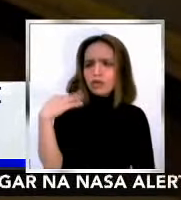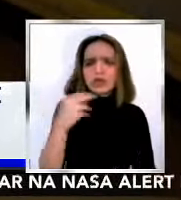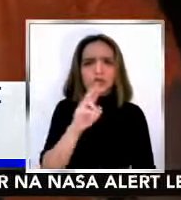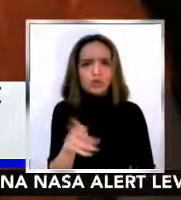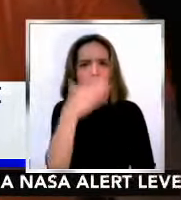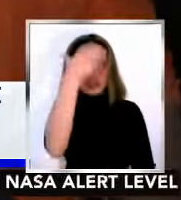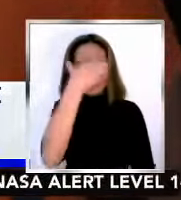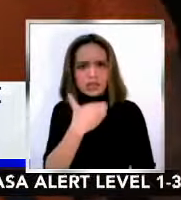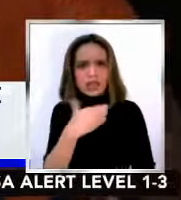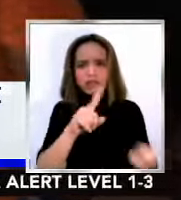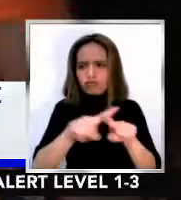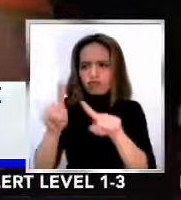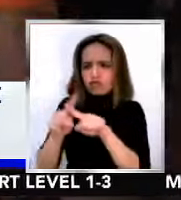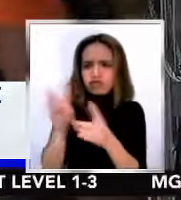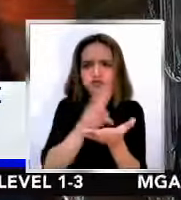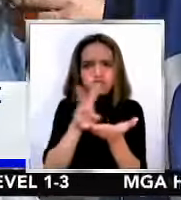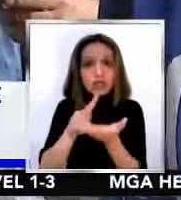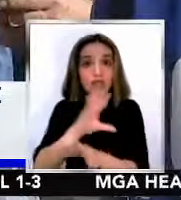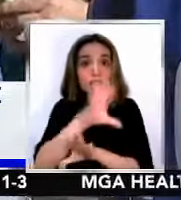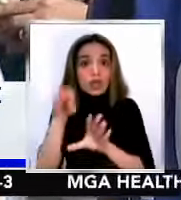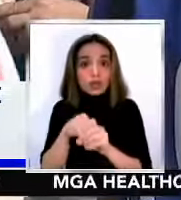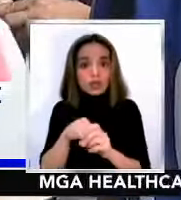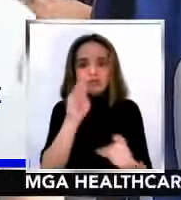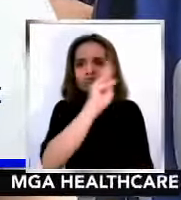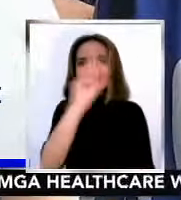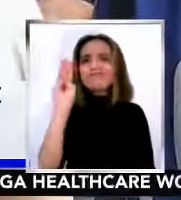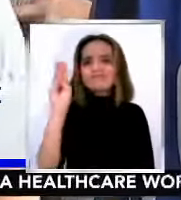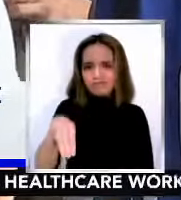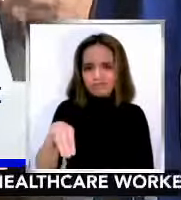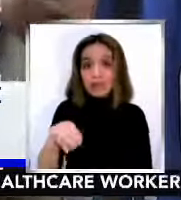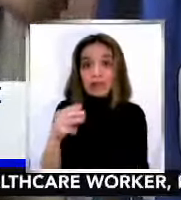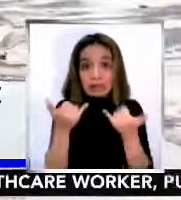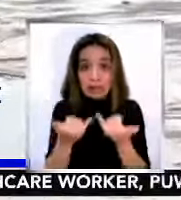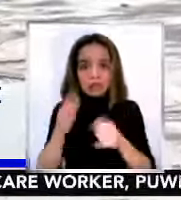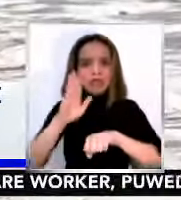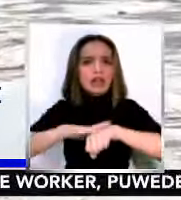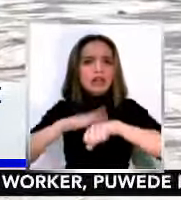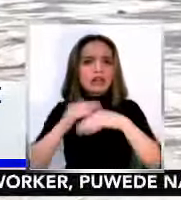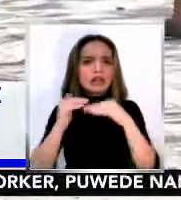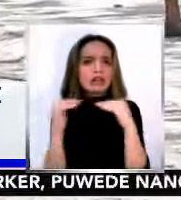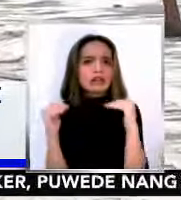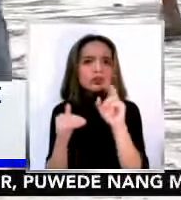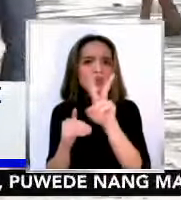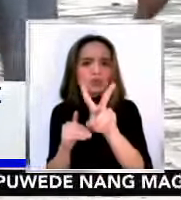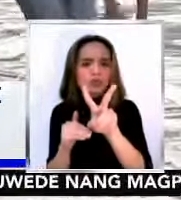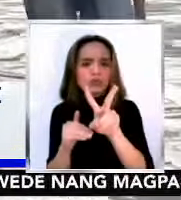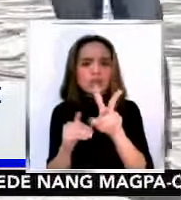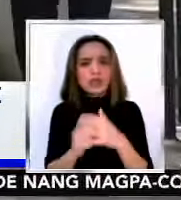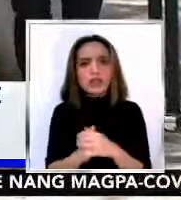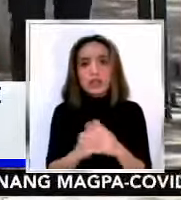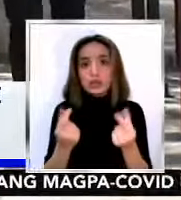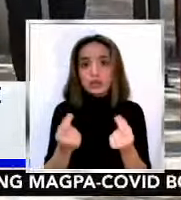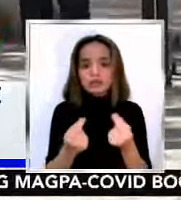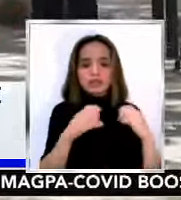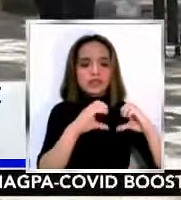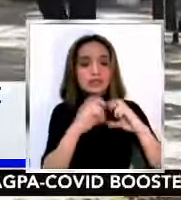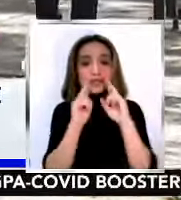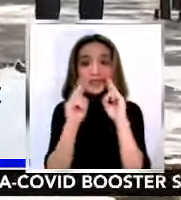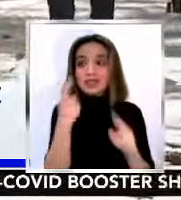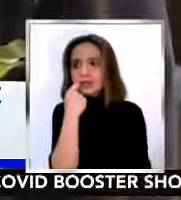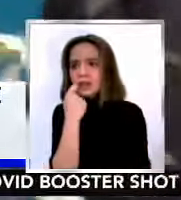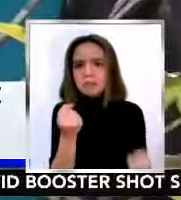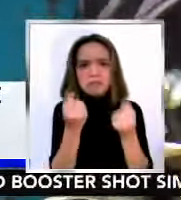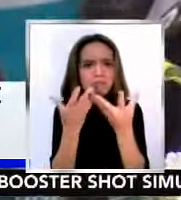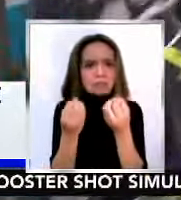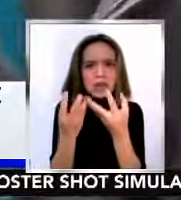bansa. Kasama rito ang Metro Manila na nasa ilalim ng Alert Level 2. Sa pag-iikot ng GMA News kanina, marami pa rin kami